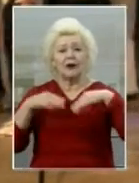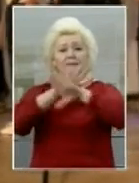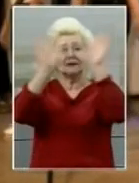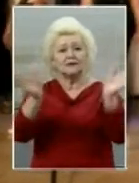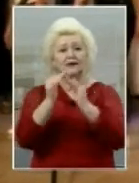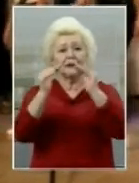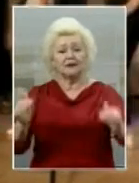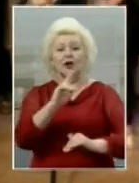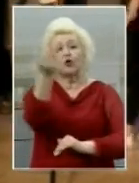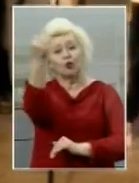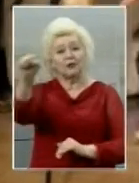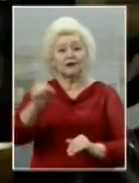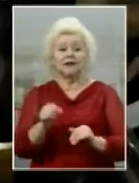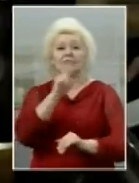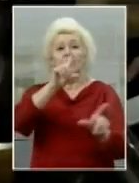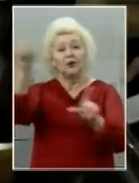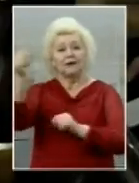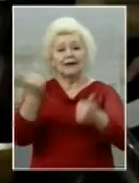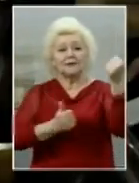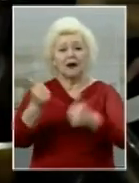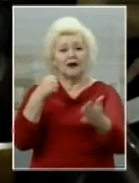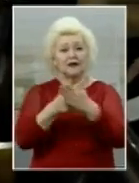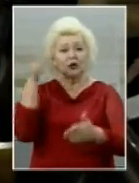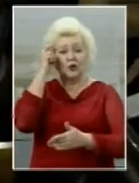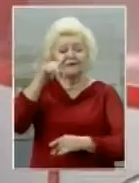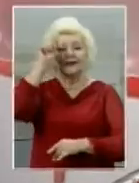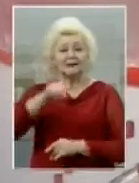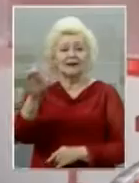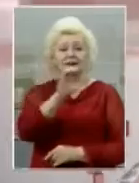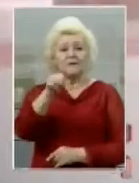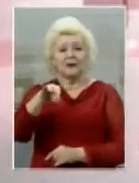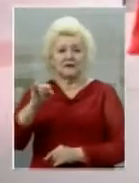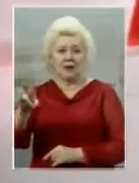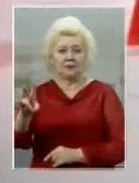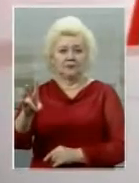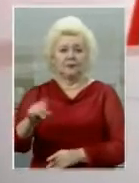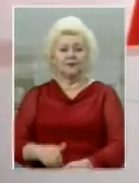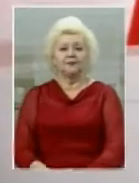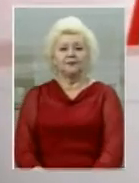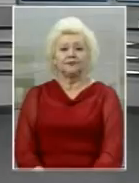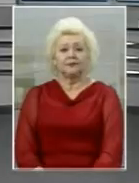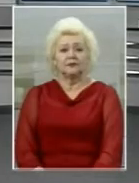дім». Хто переміг і поїде змагатись до Києва, знає Світлана Піцан.